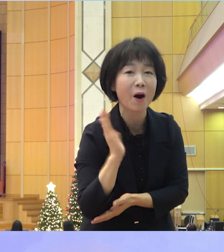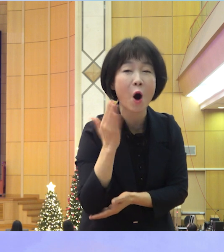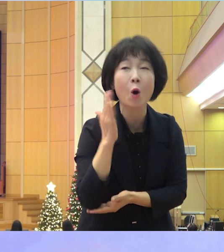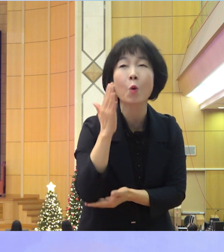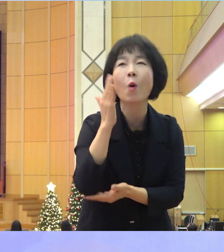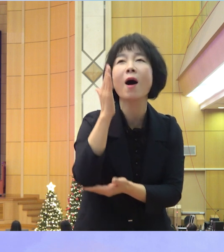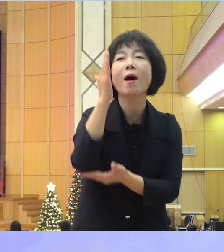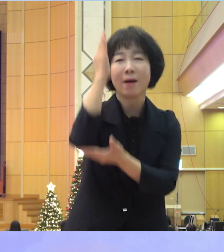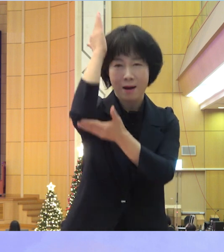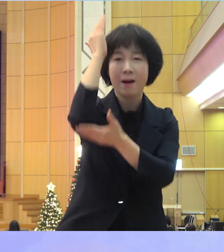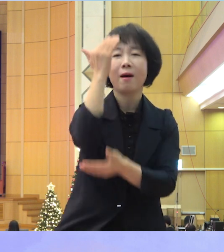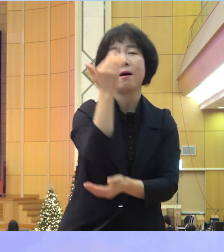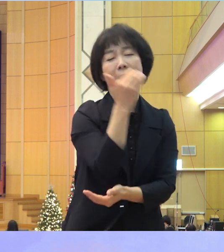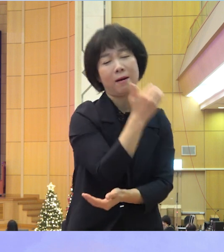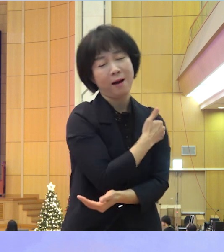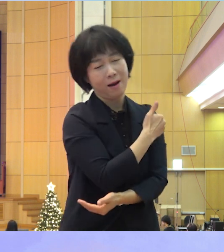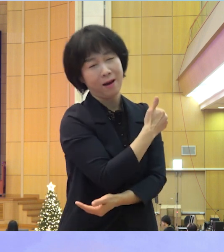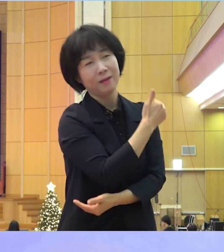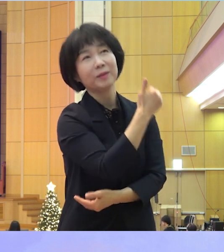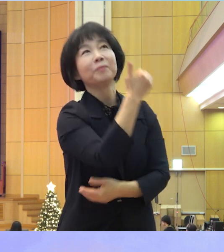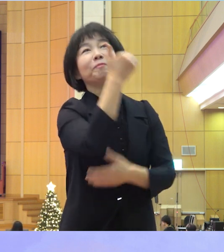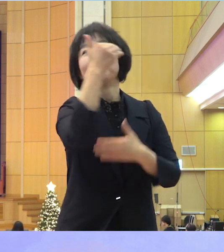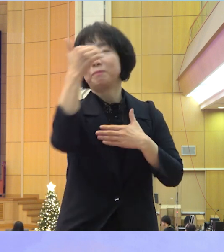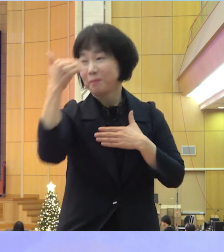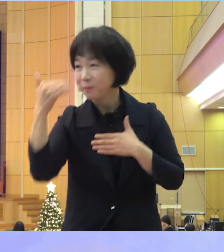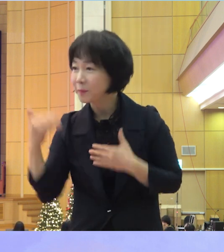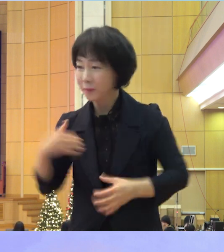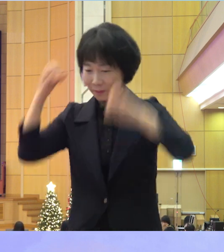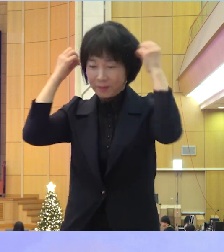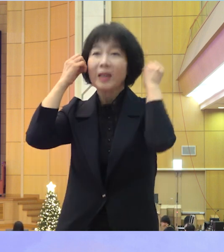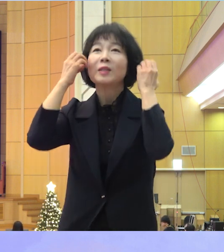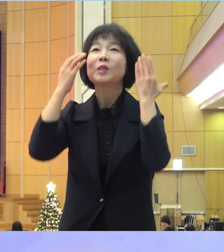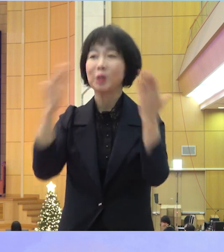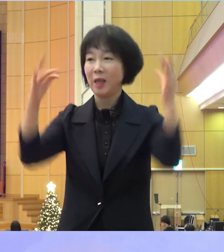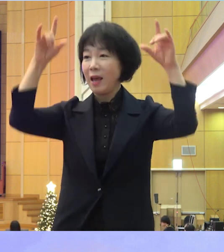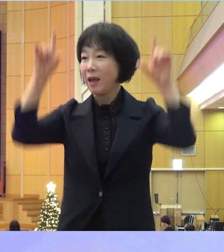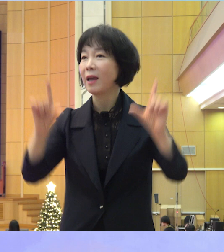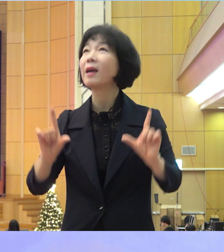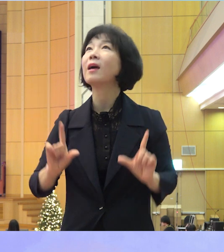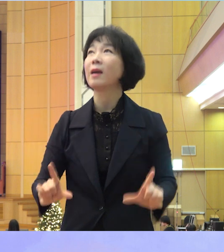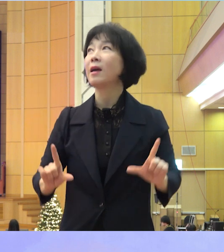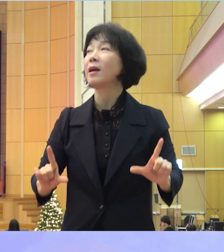주의 영광 가득한